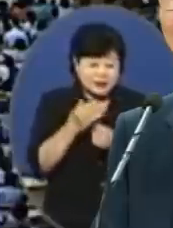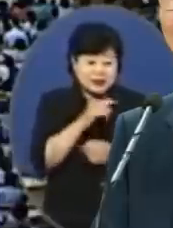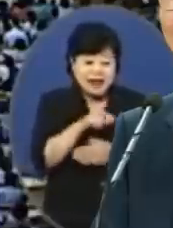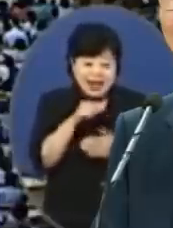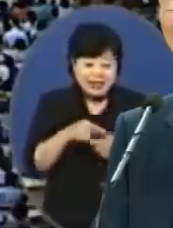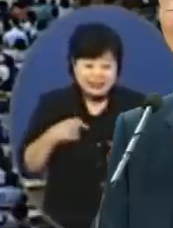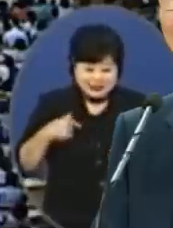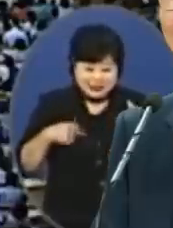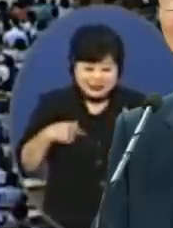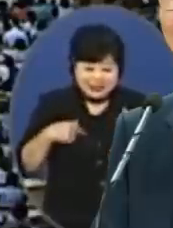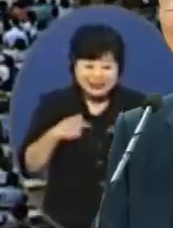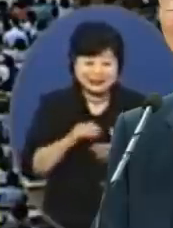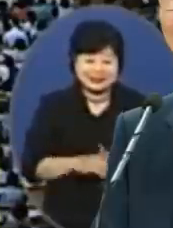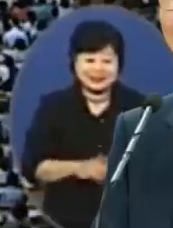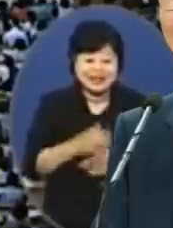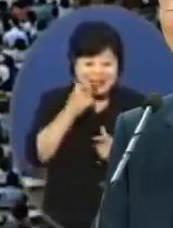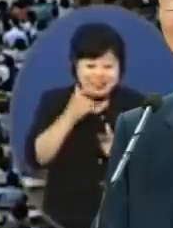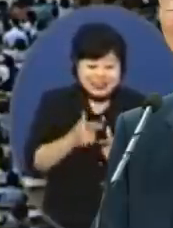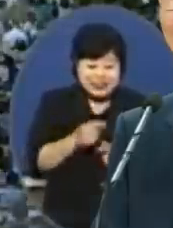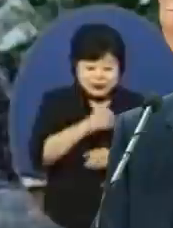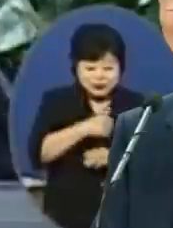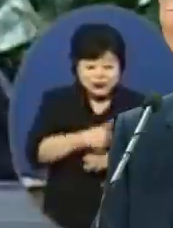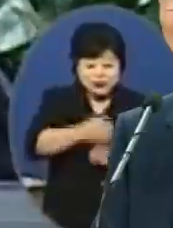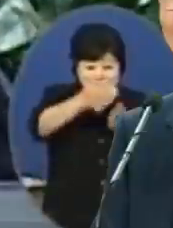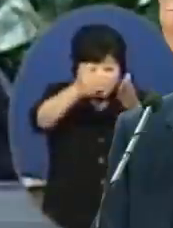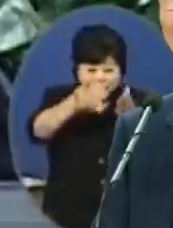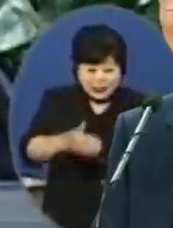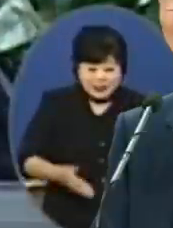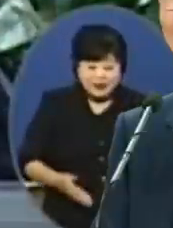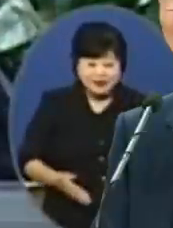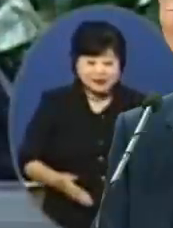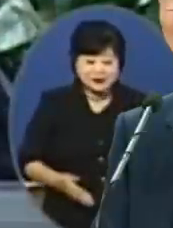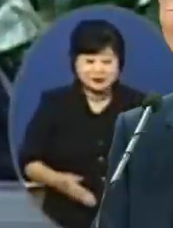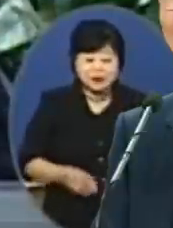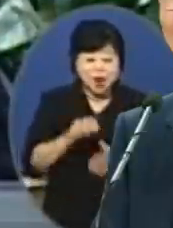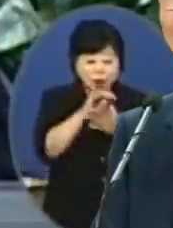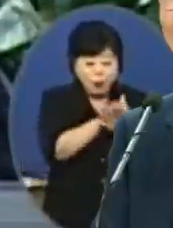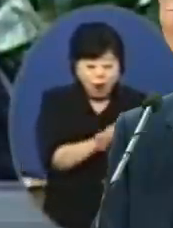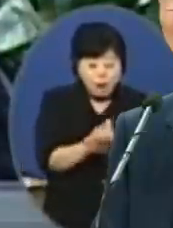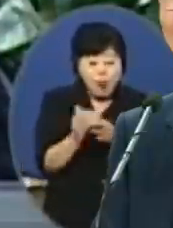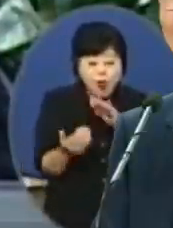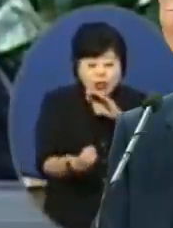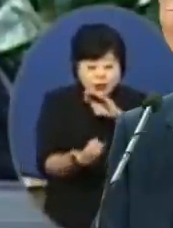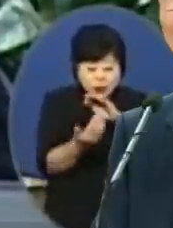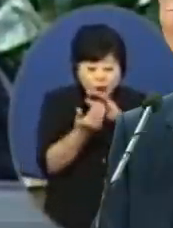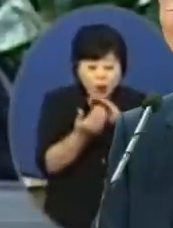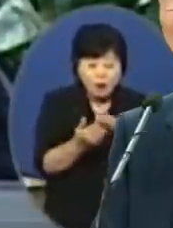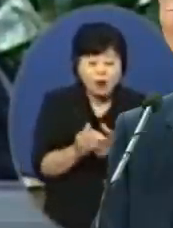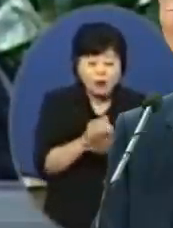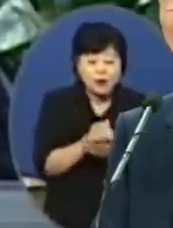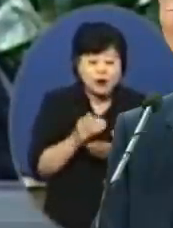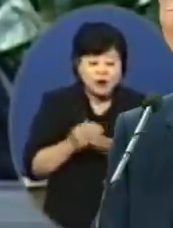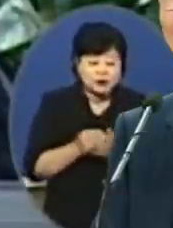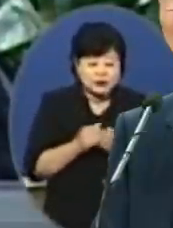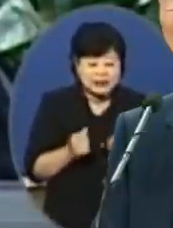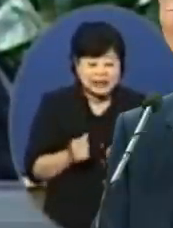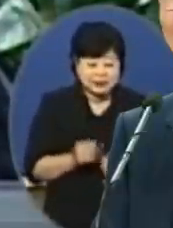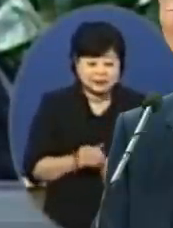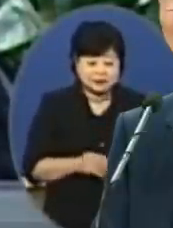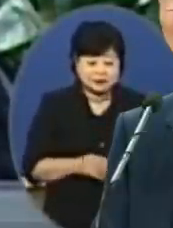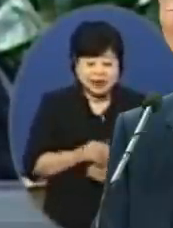또한 즐거워하느니라. 예수 그리스도로 말미암아 화목을 이루었으니 화목을 이룬